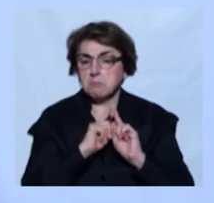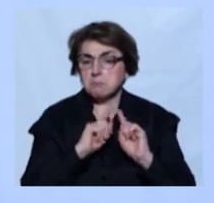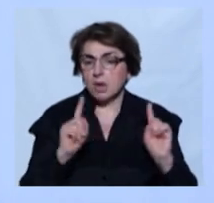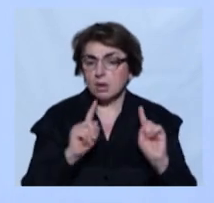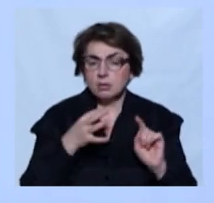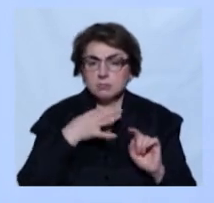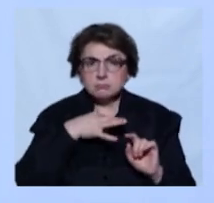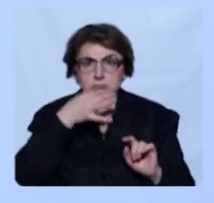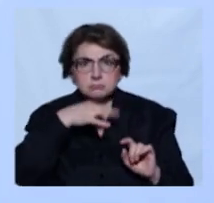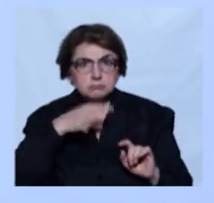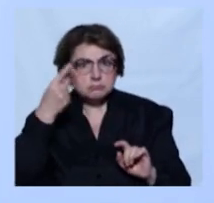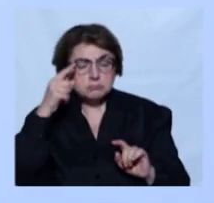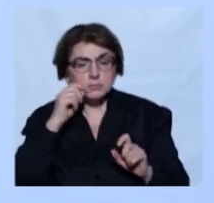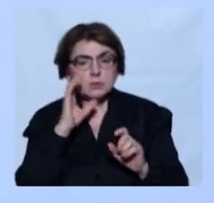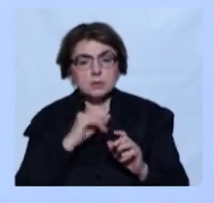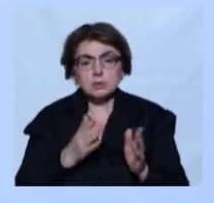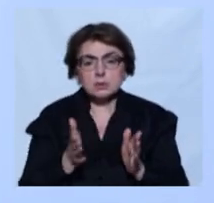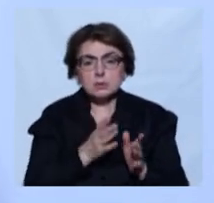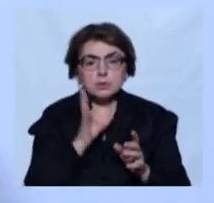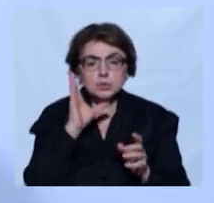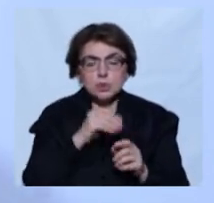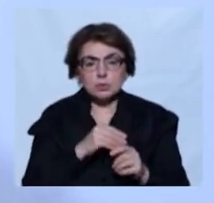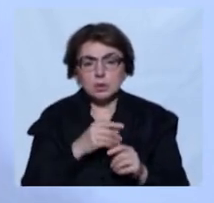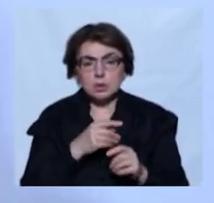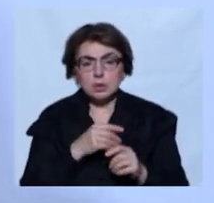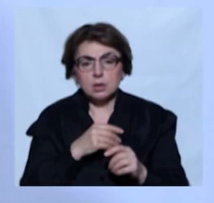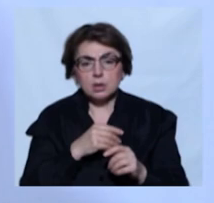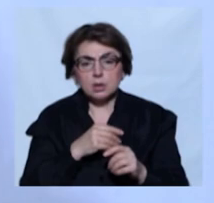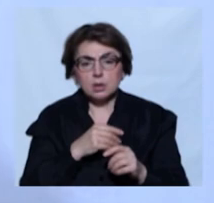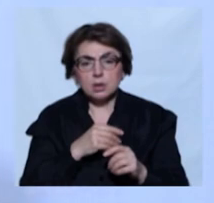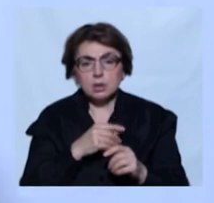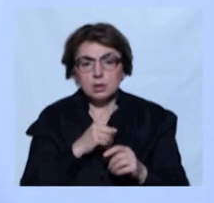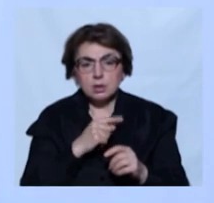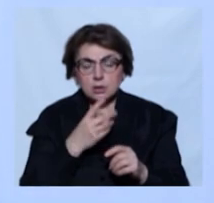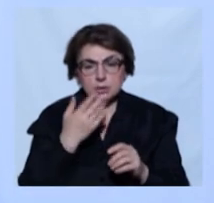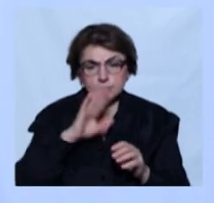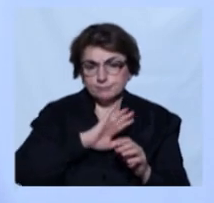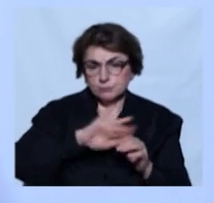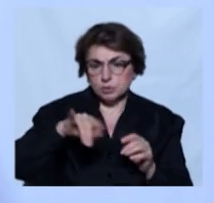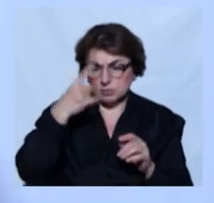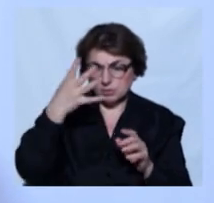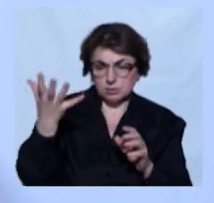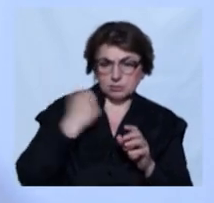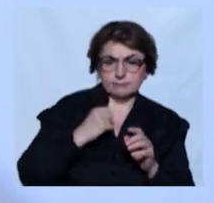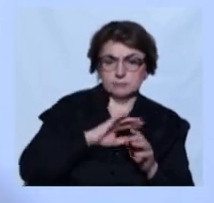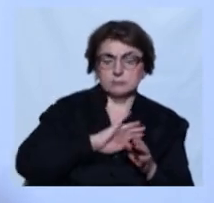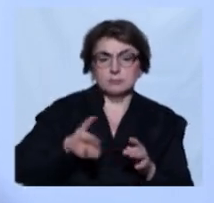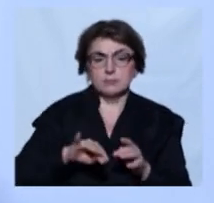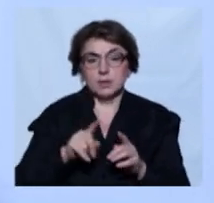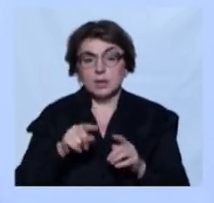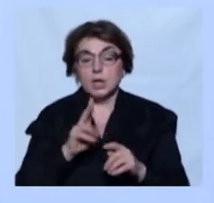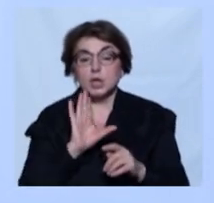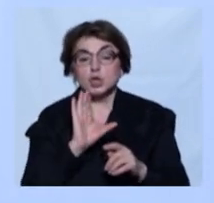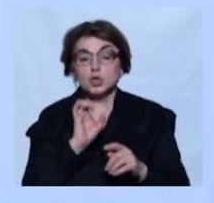ხერხით ახერხებს, უცნაური გზით ახერხებს, ასე ვთქვათ, მოიშოროს მტაცებელი ცხოველი. ეს გახლავთ